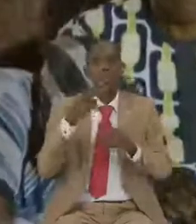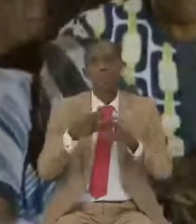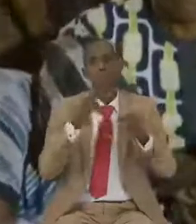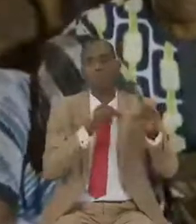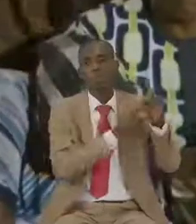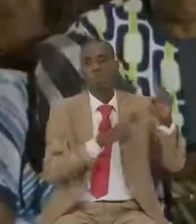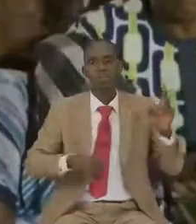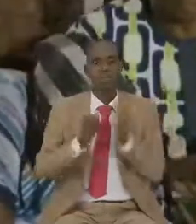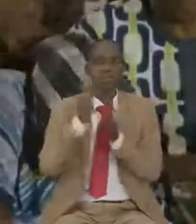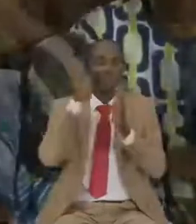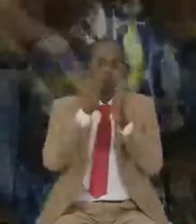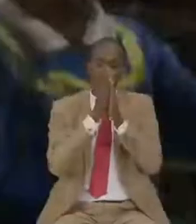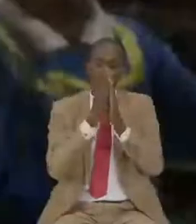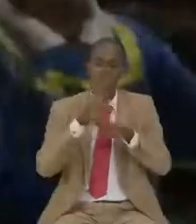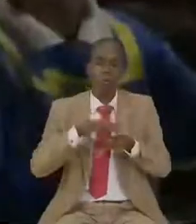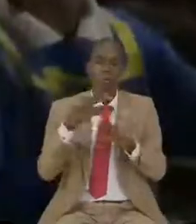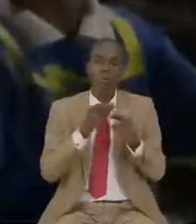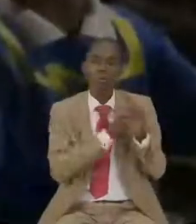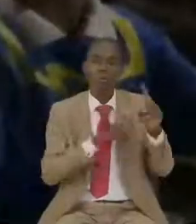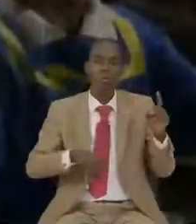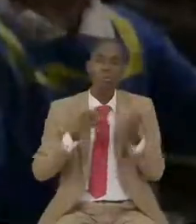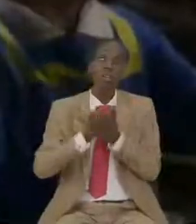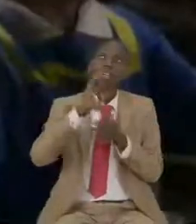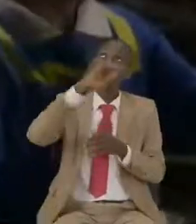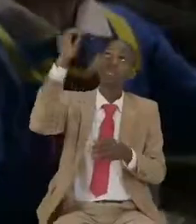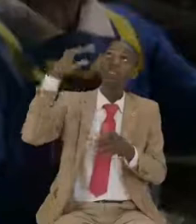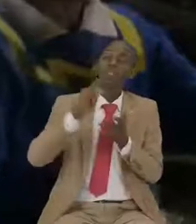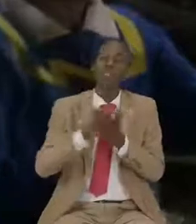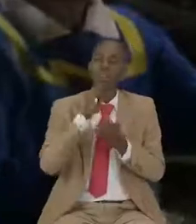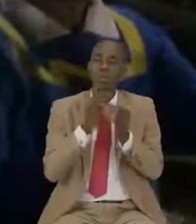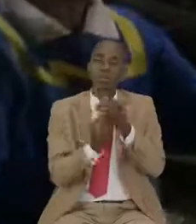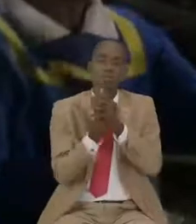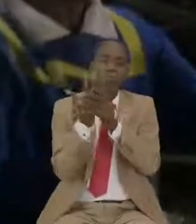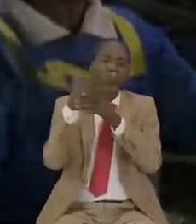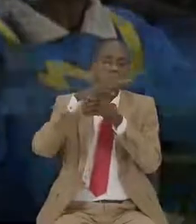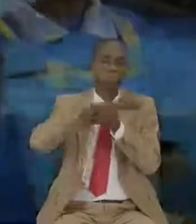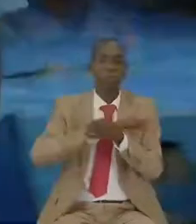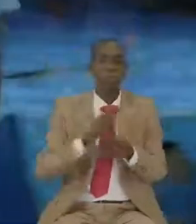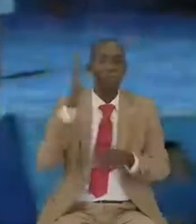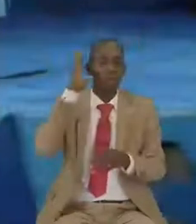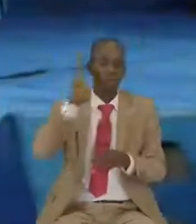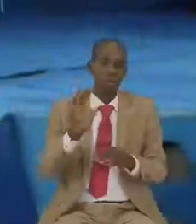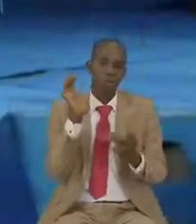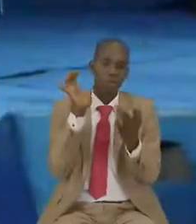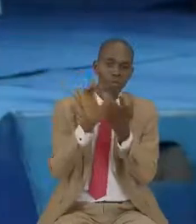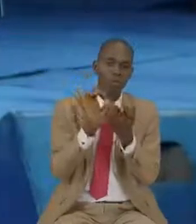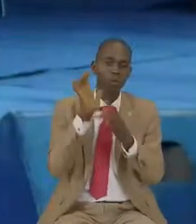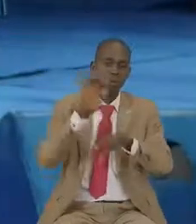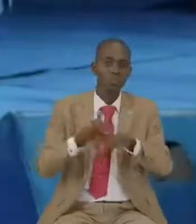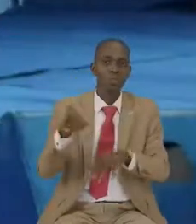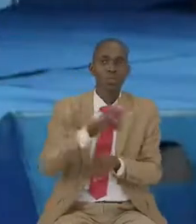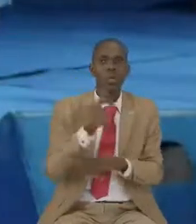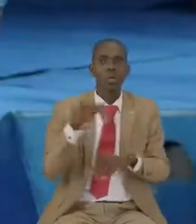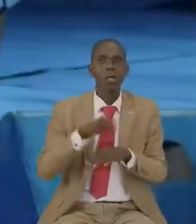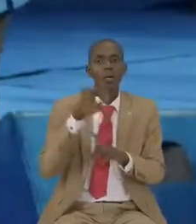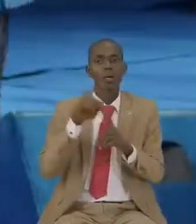qui invoquera le nom du Seigneur. La grâce de Dieu qui coule et qui